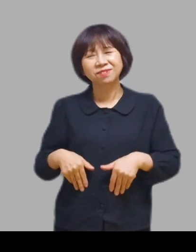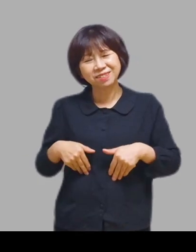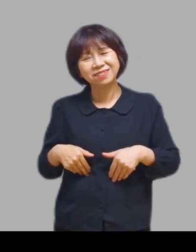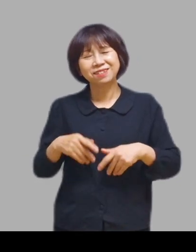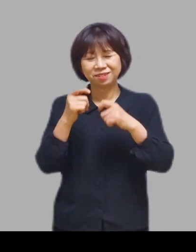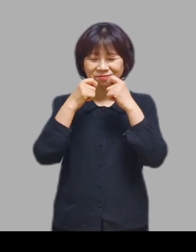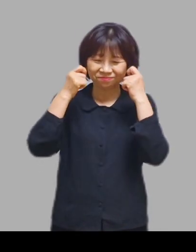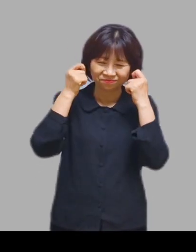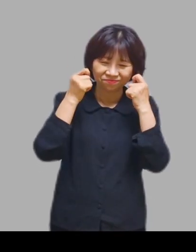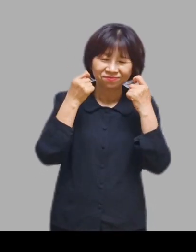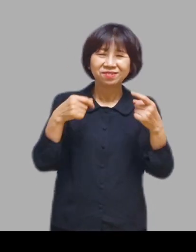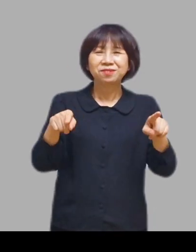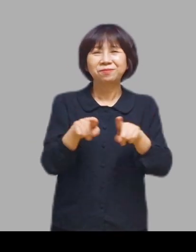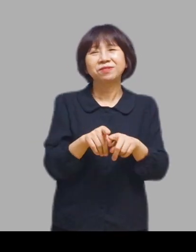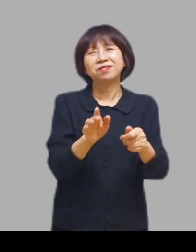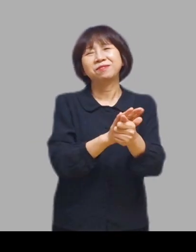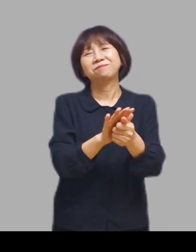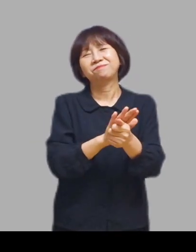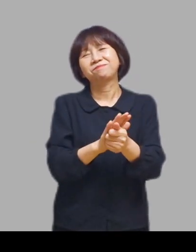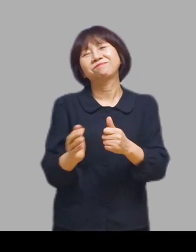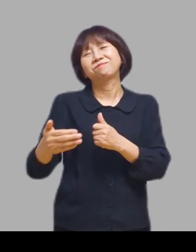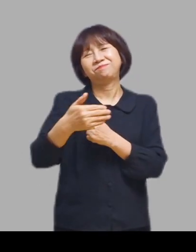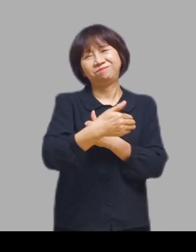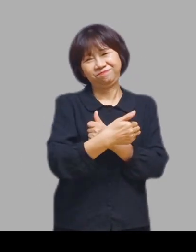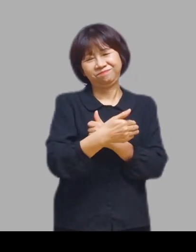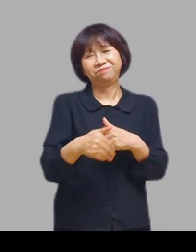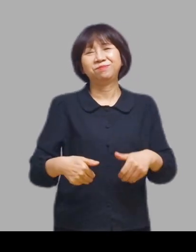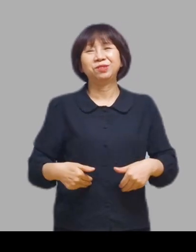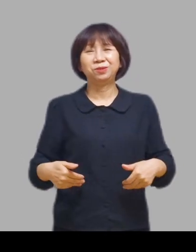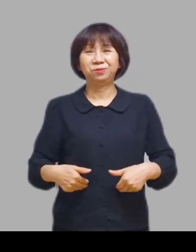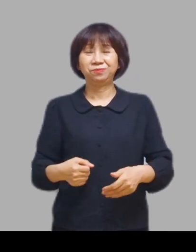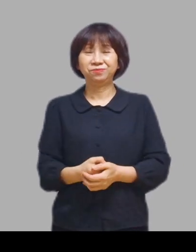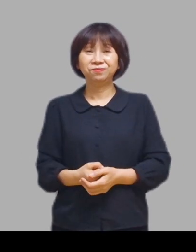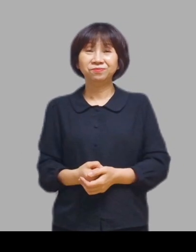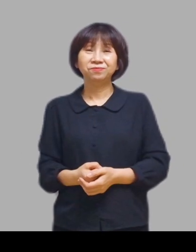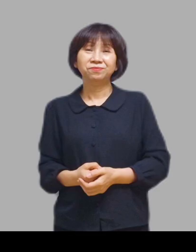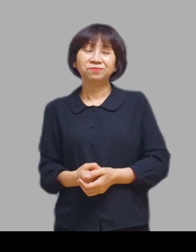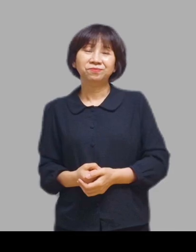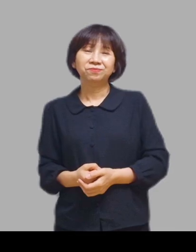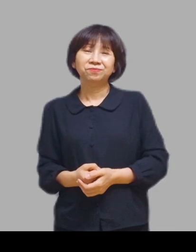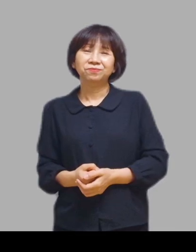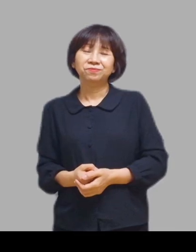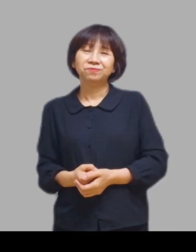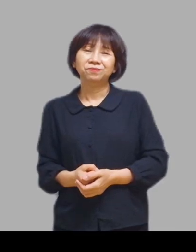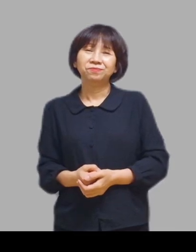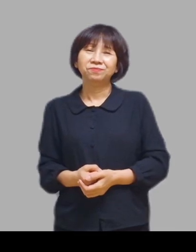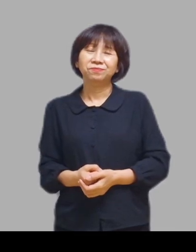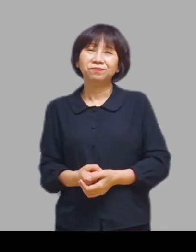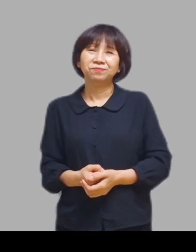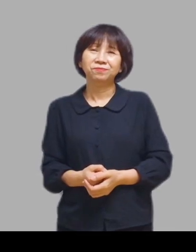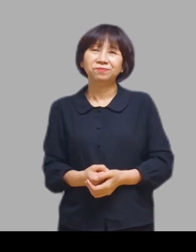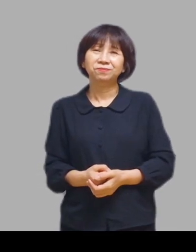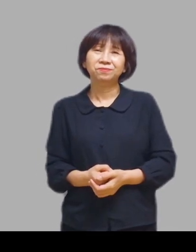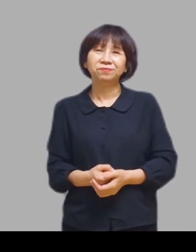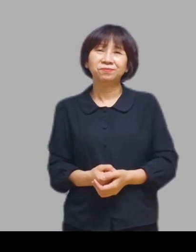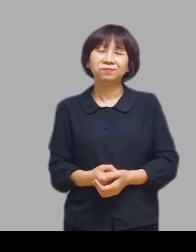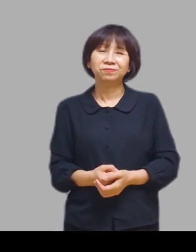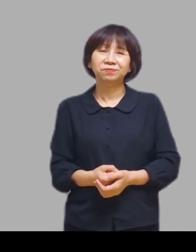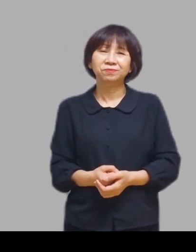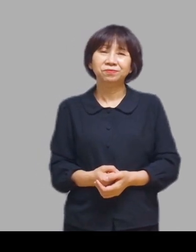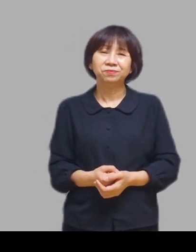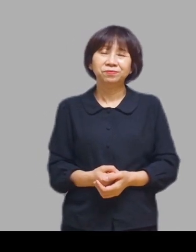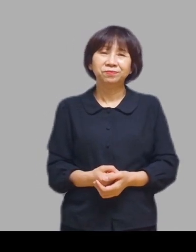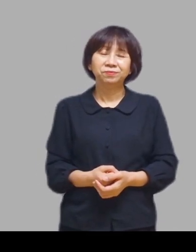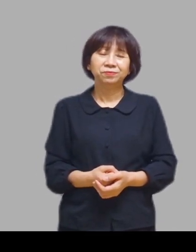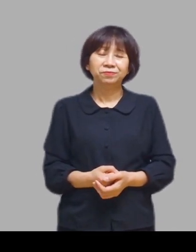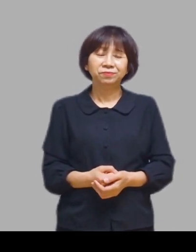따뜻한 미소와 함께 따뜻한 말을 건네는 손길. 이게 필요합니다. 자리를